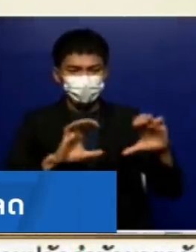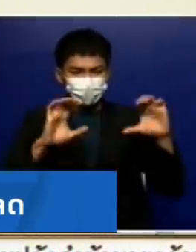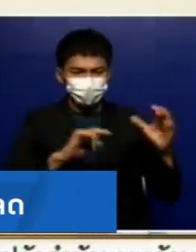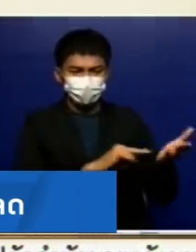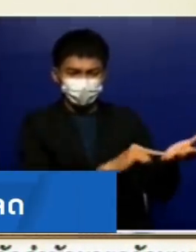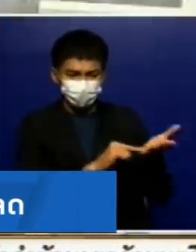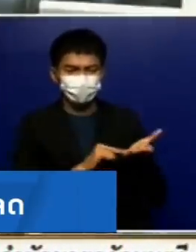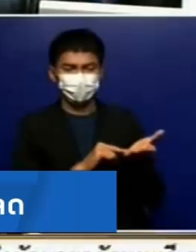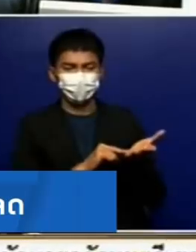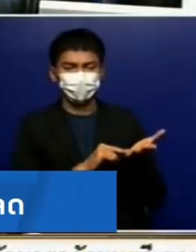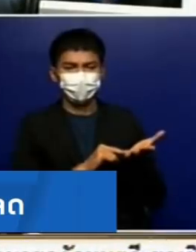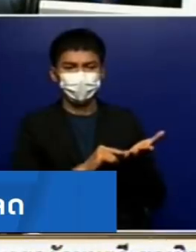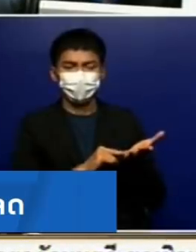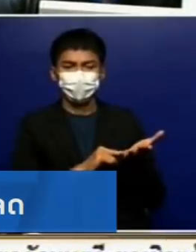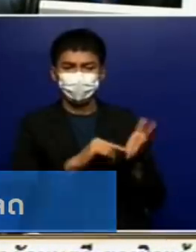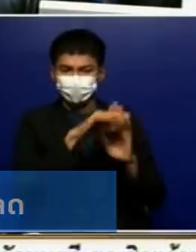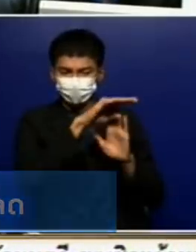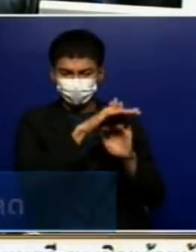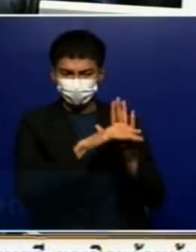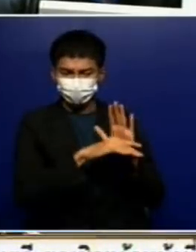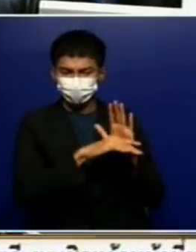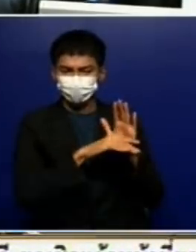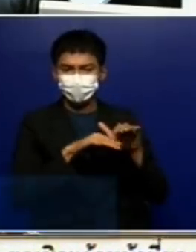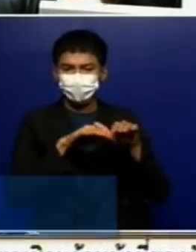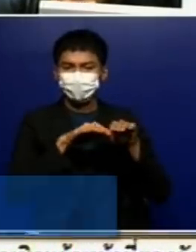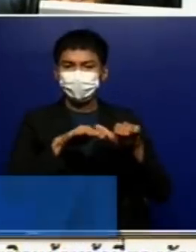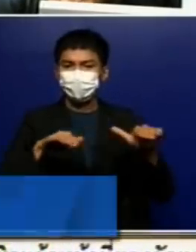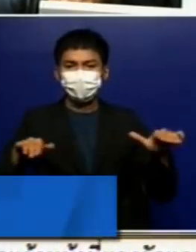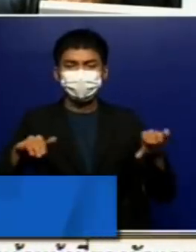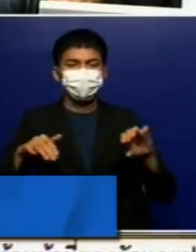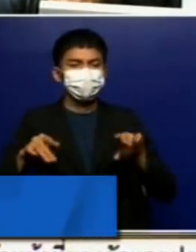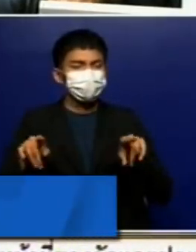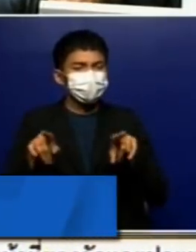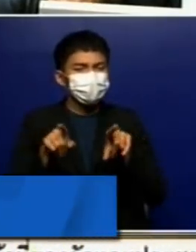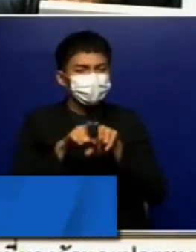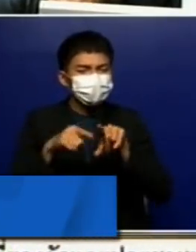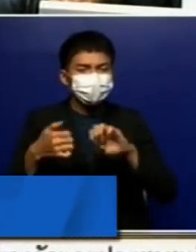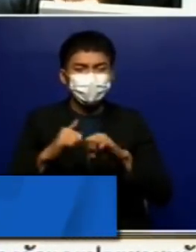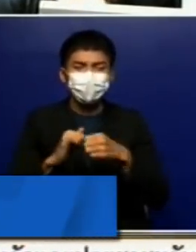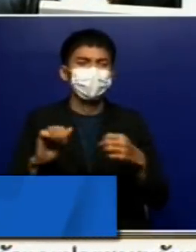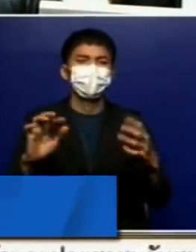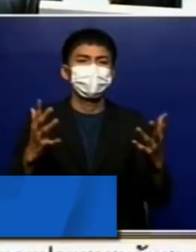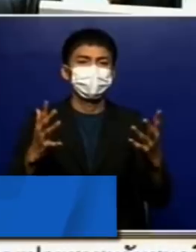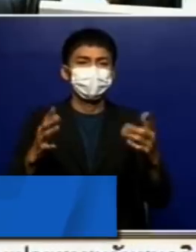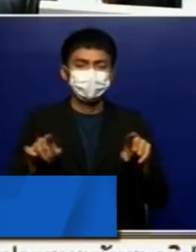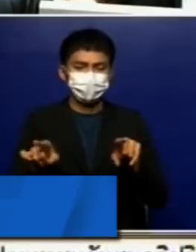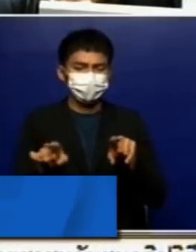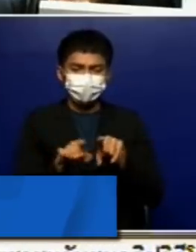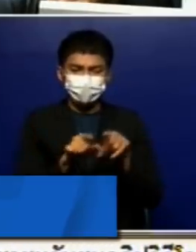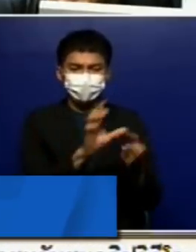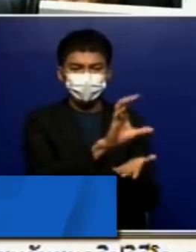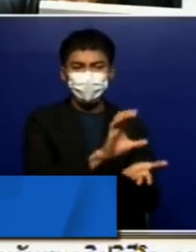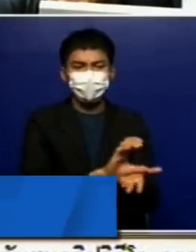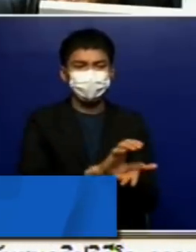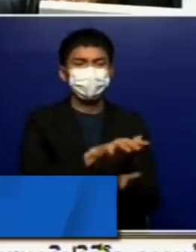ไม่ได้มีเหตุการณ์ใดๆเกิดขึ้นในประเทศเลยเหมือนกับงบประมาณนี้เป็นงบงานปกติน